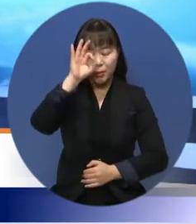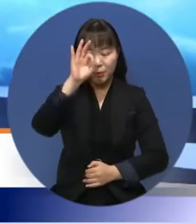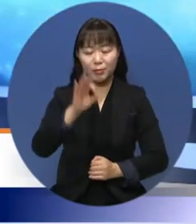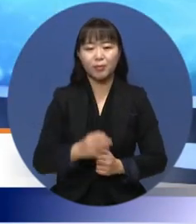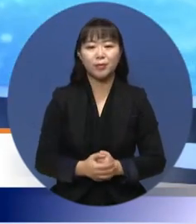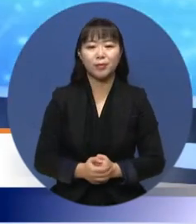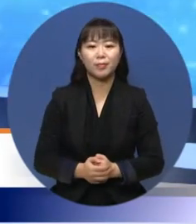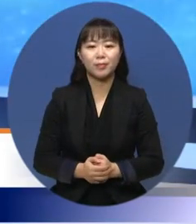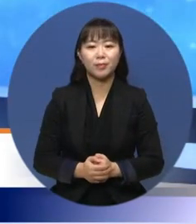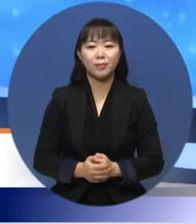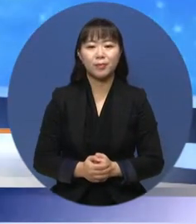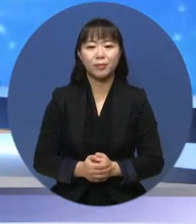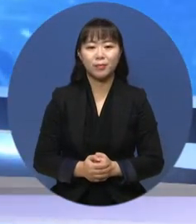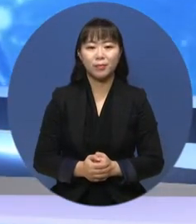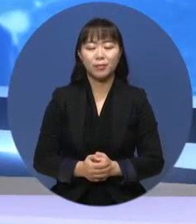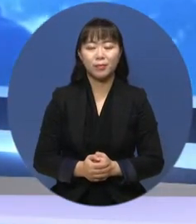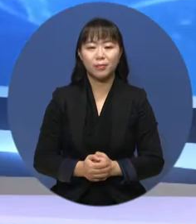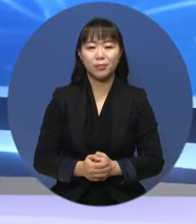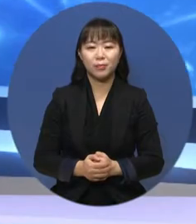들어봤습니다